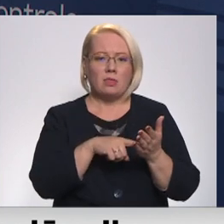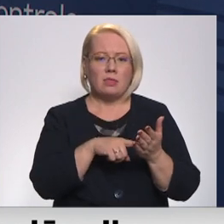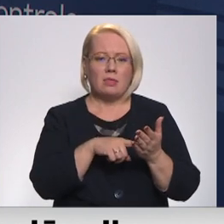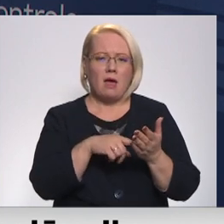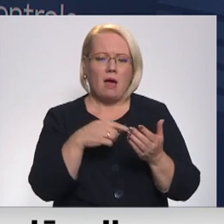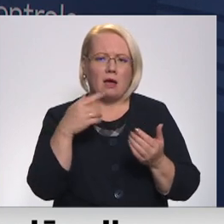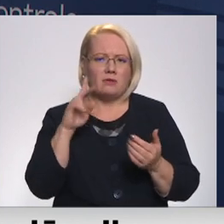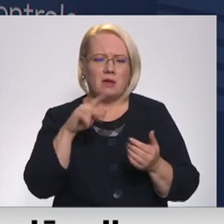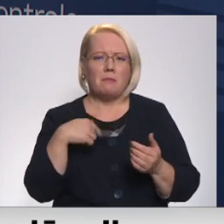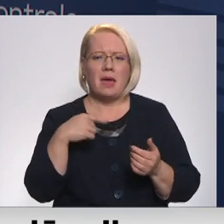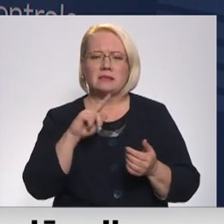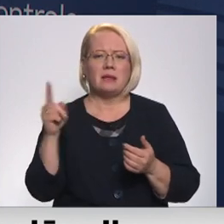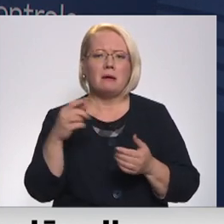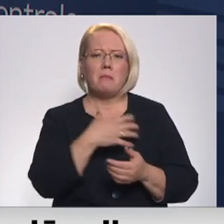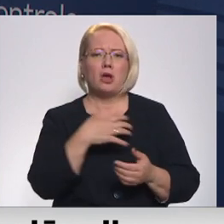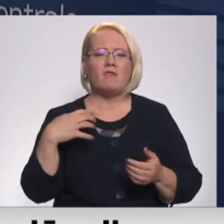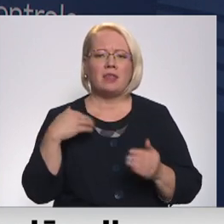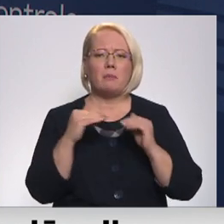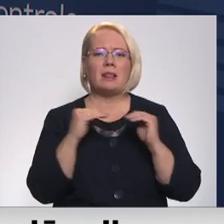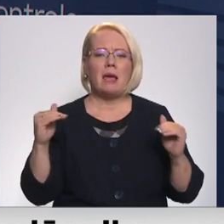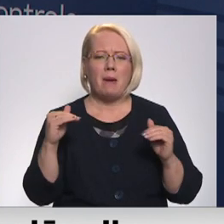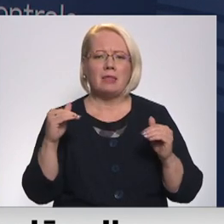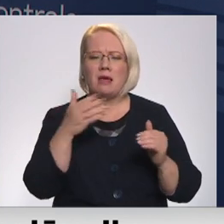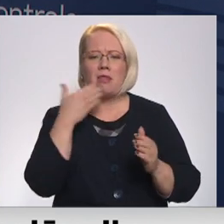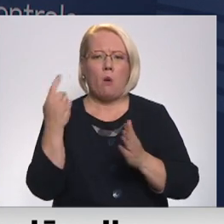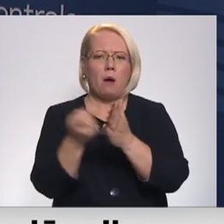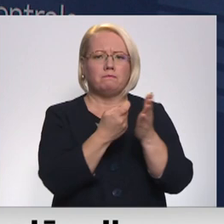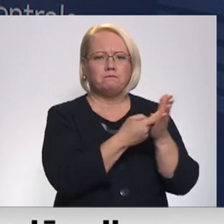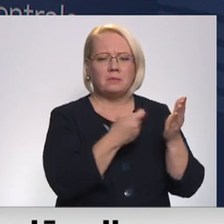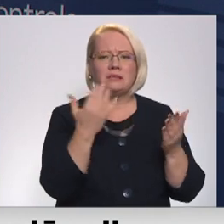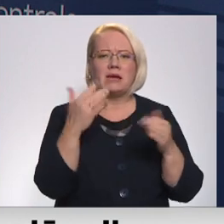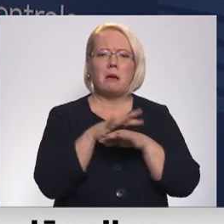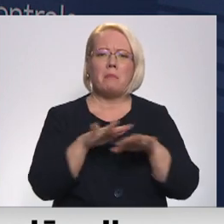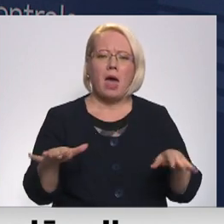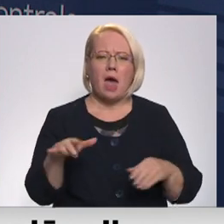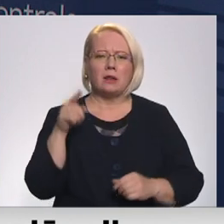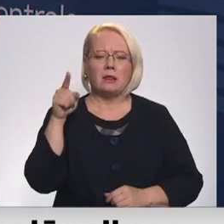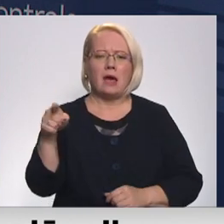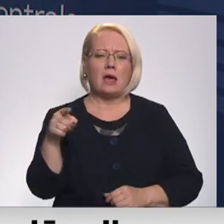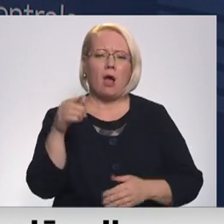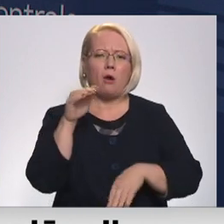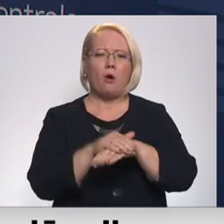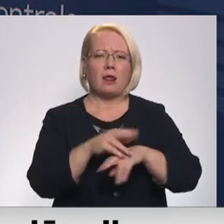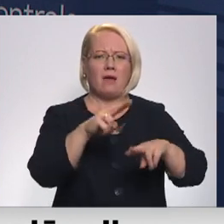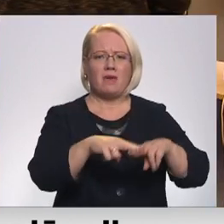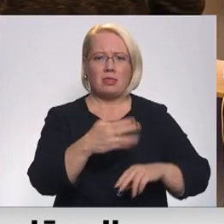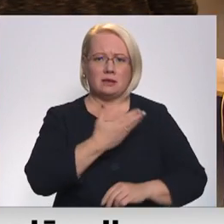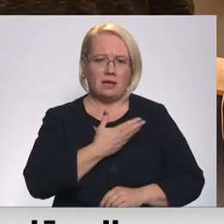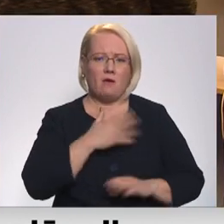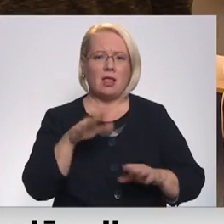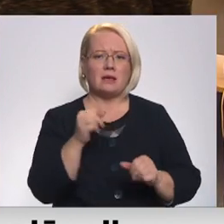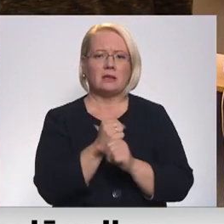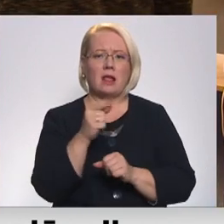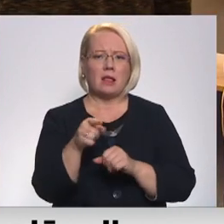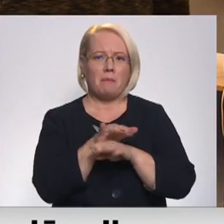viņus nemaz nemēģinām apzināt pašvaldību līmenī, jo pašvaldībām nav datu, cik viņām ir bērnu, ar kuriem būtu nepieciešams sākt strādāt. No